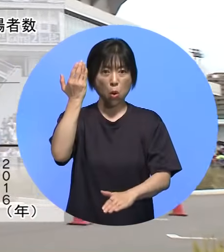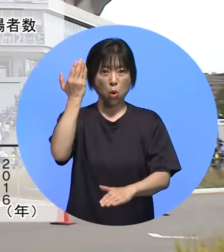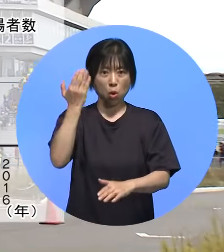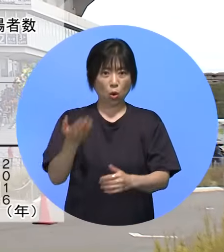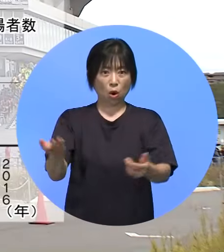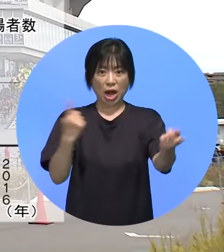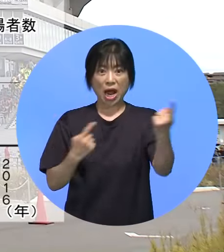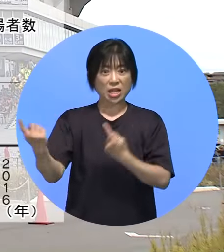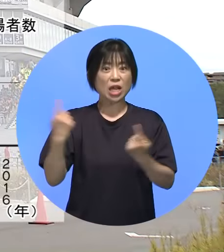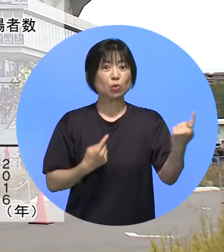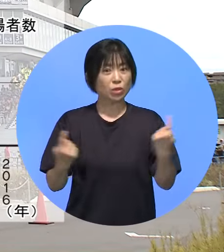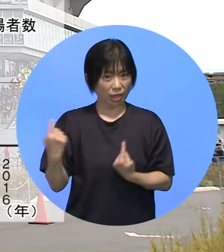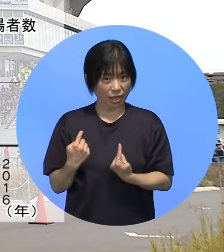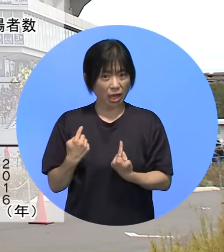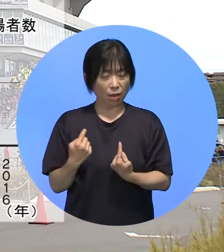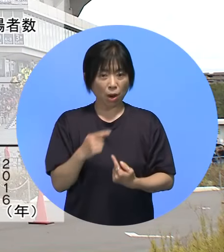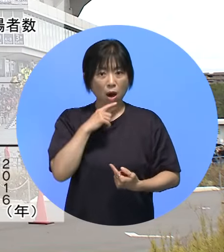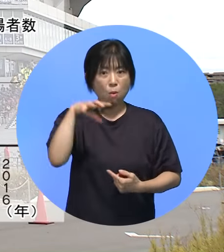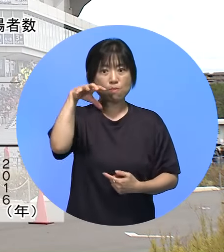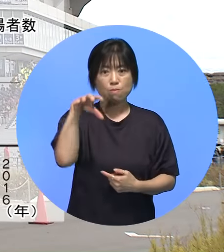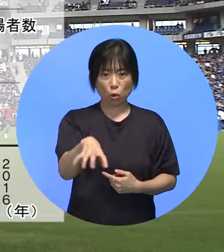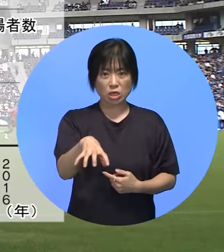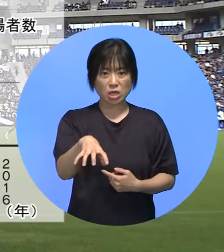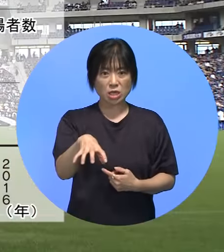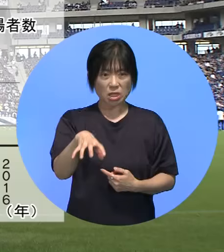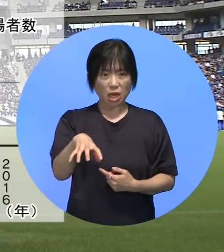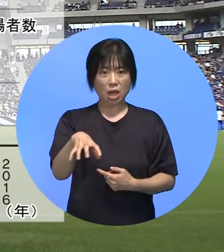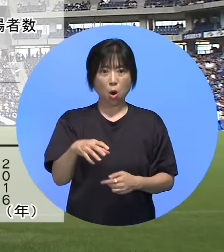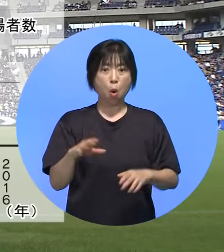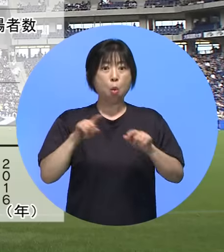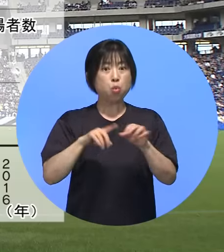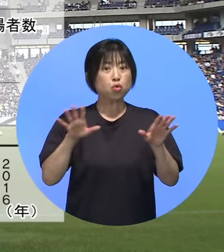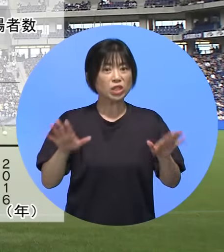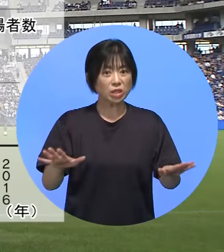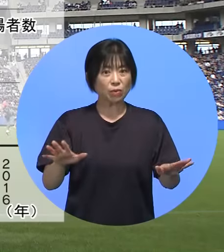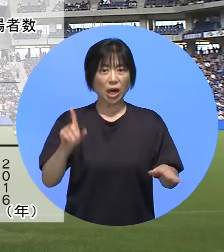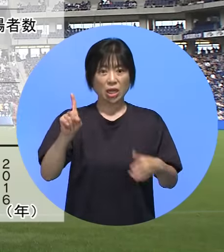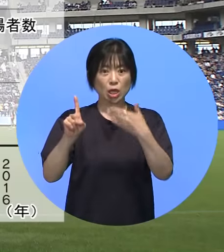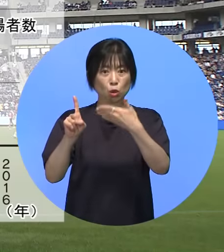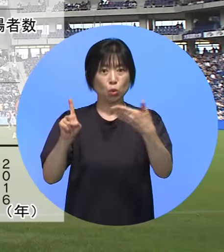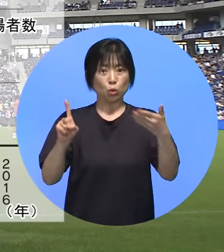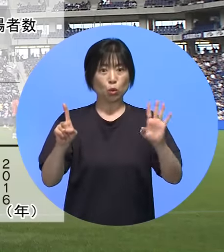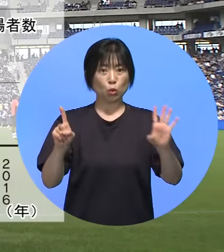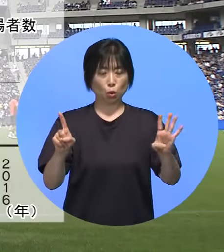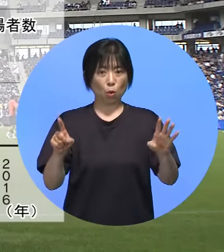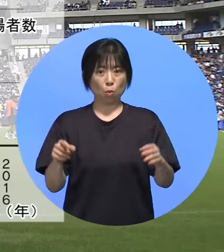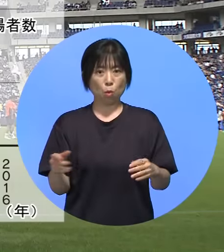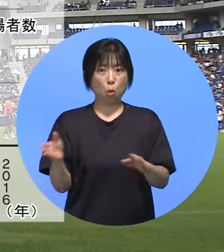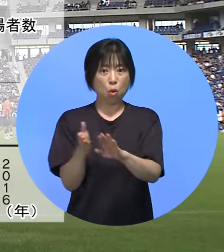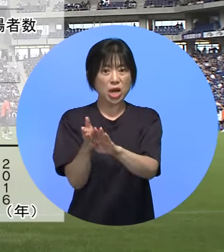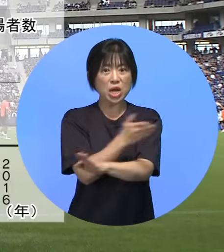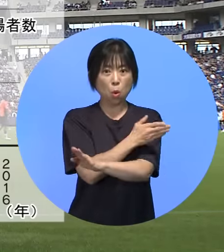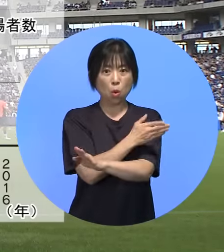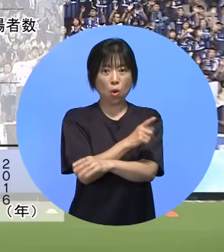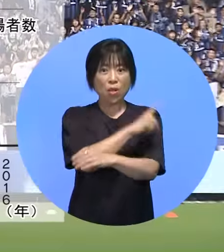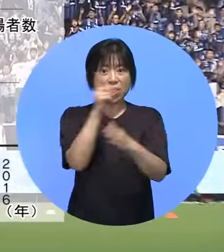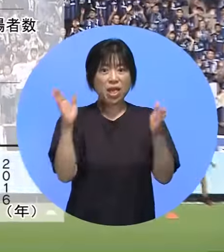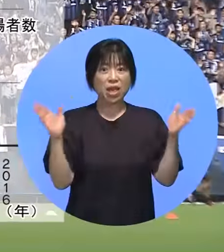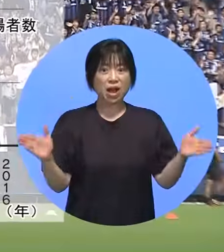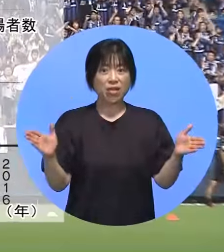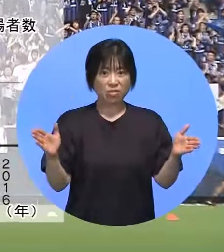ユチョして戻しは1994年以来となる年間40万人を記録民主3件をかけて